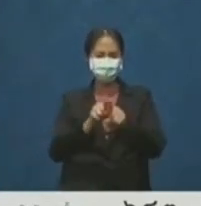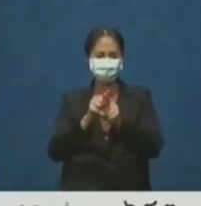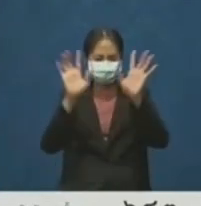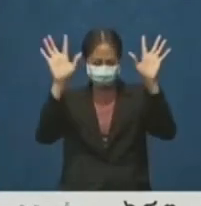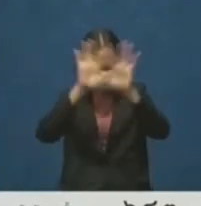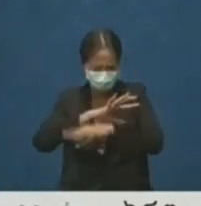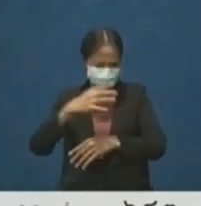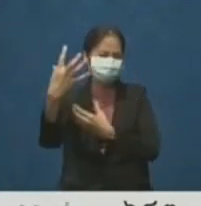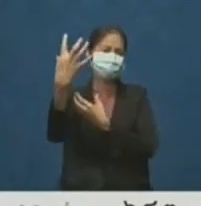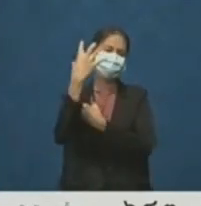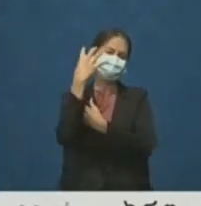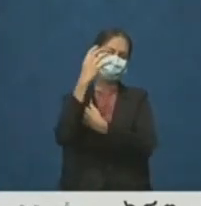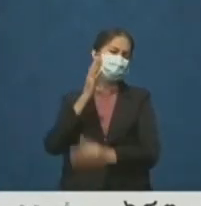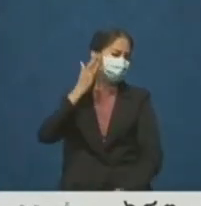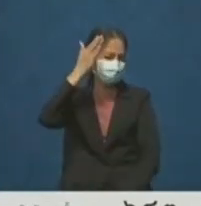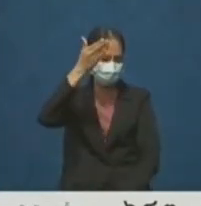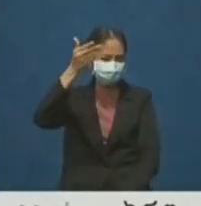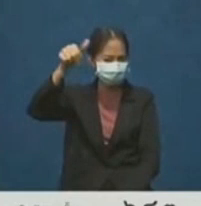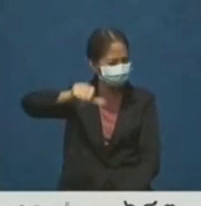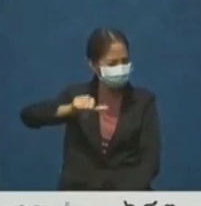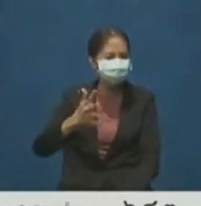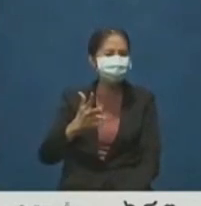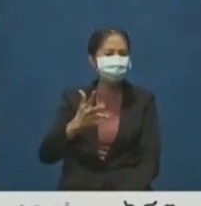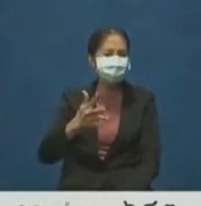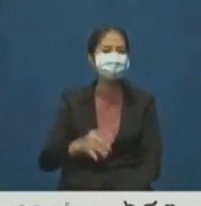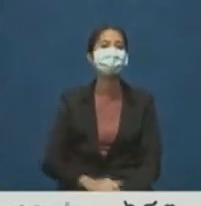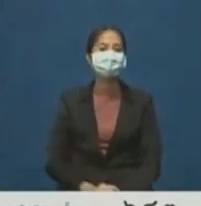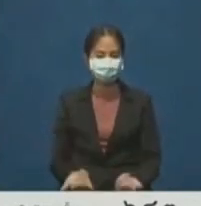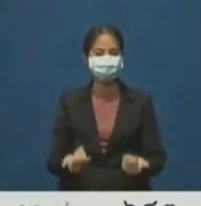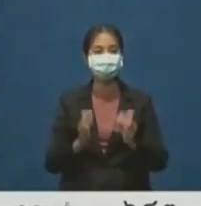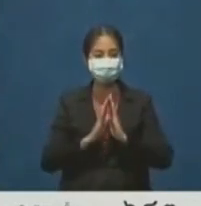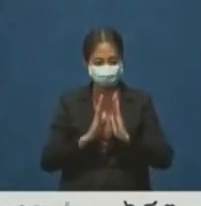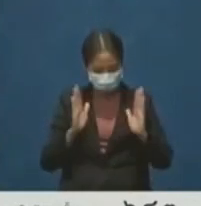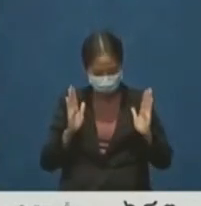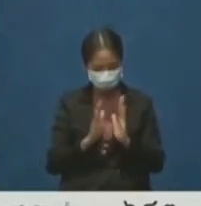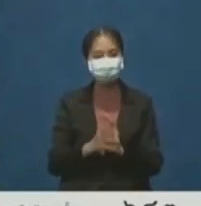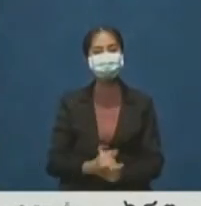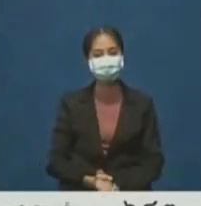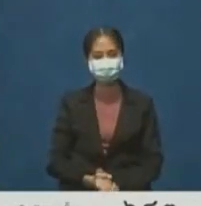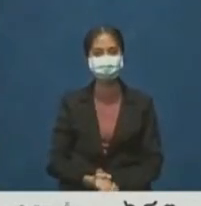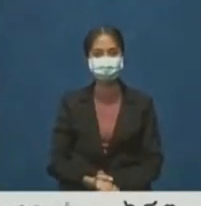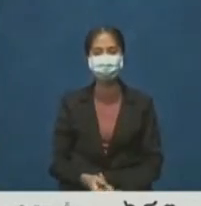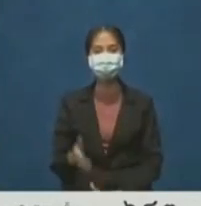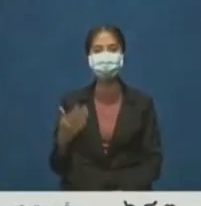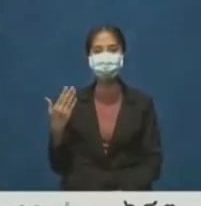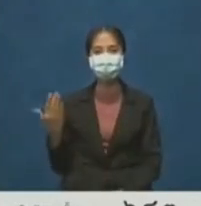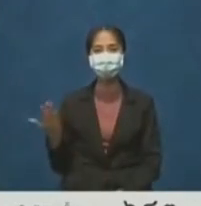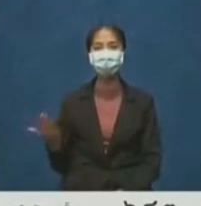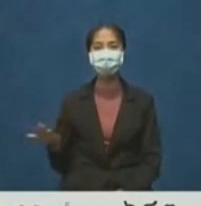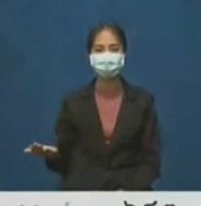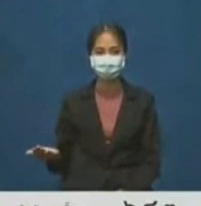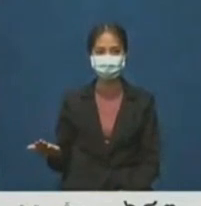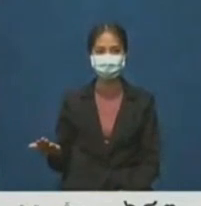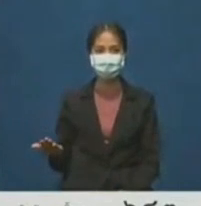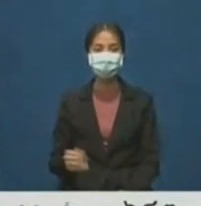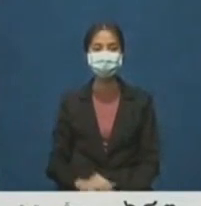ำและไม่เห็นอนาคตที่ดีต่อไปครับ ครับคุณธีรชัยพันธุ